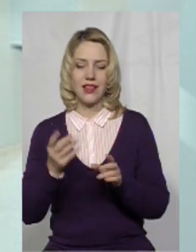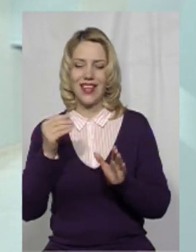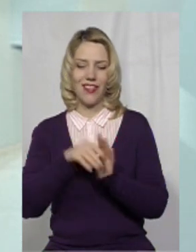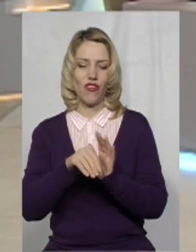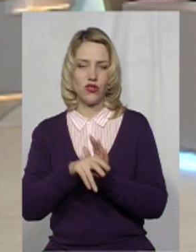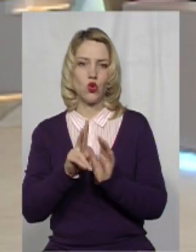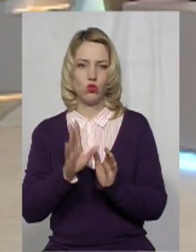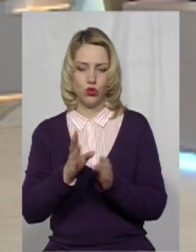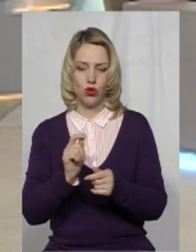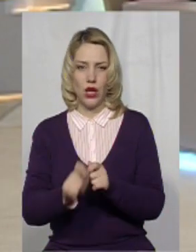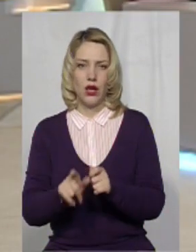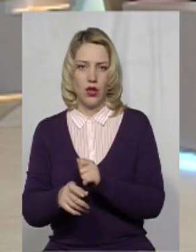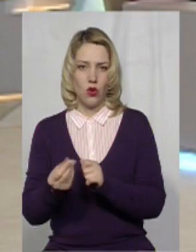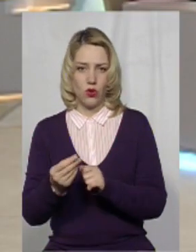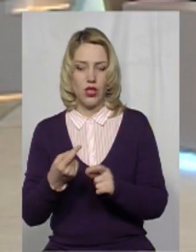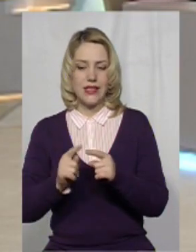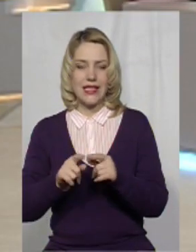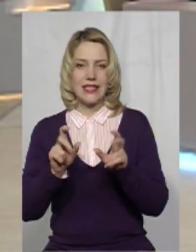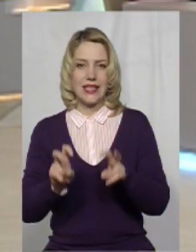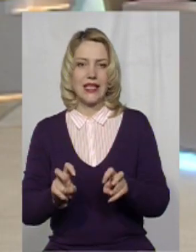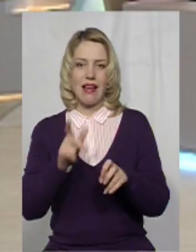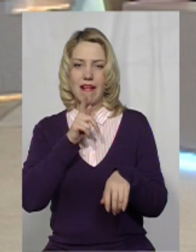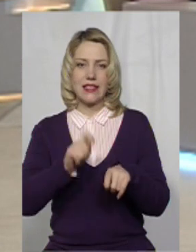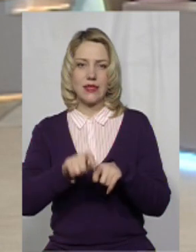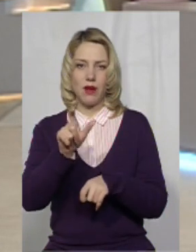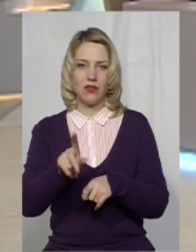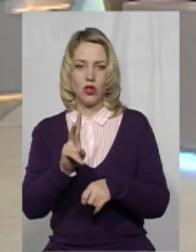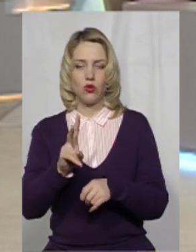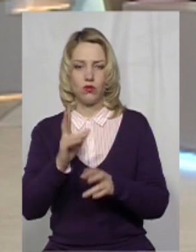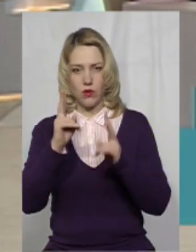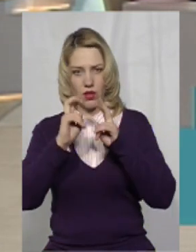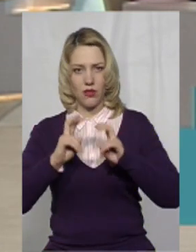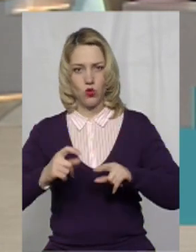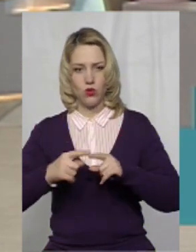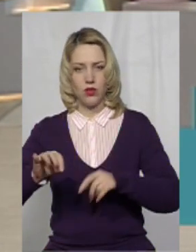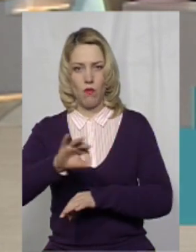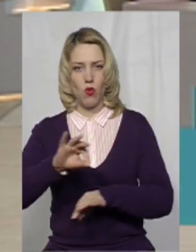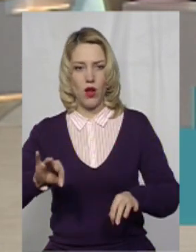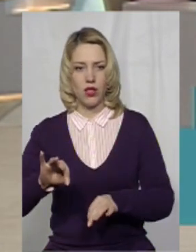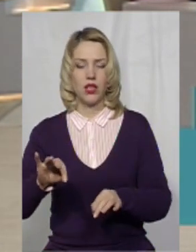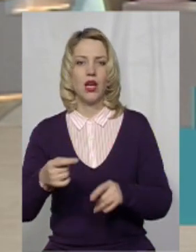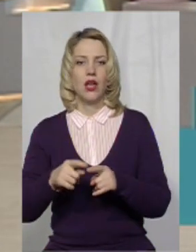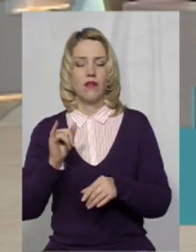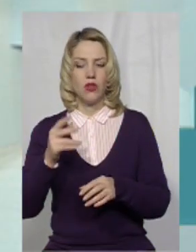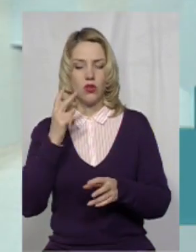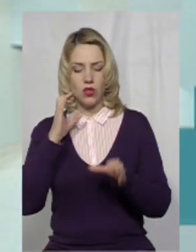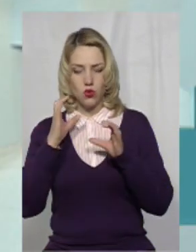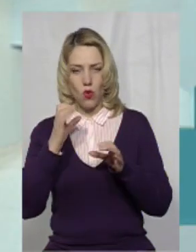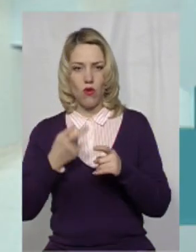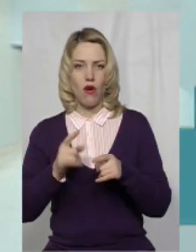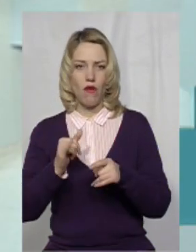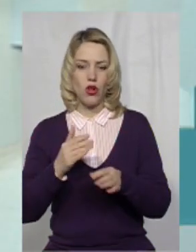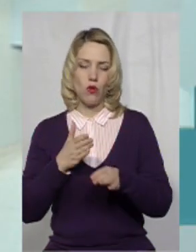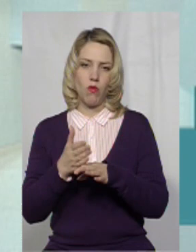який буде інвестувати. Це сидить експерт, який, аналізуючи проект, який він заслуховує, він його допоможе